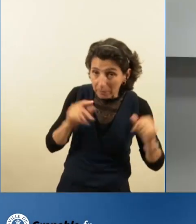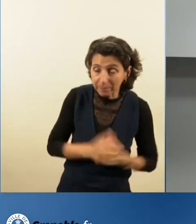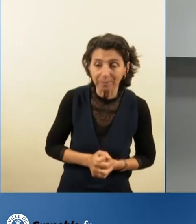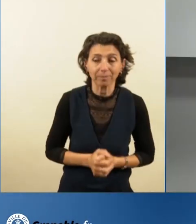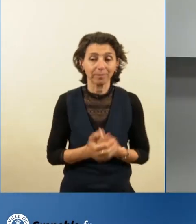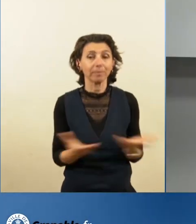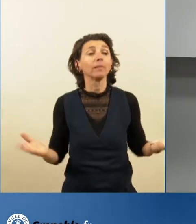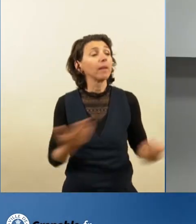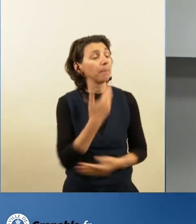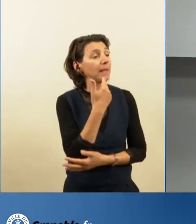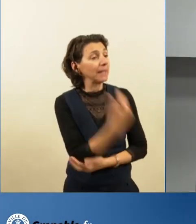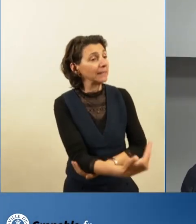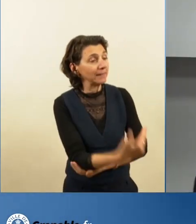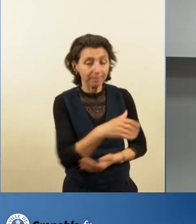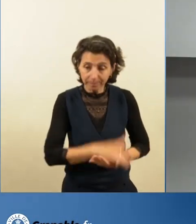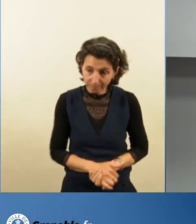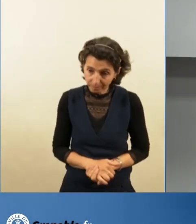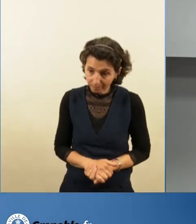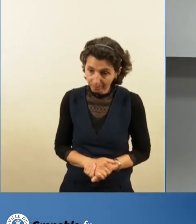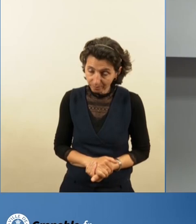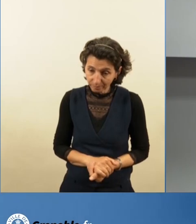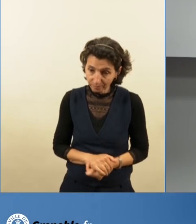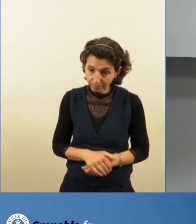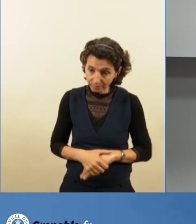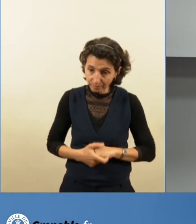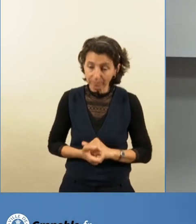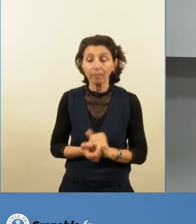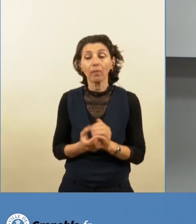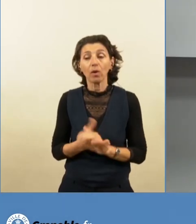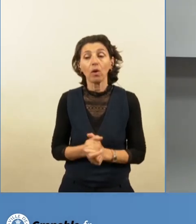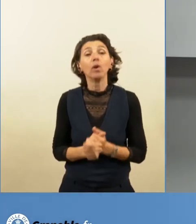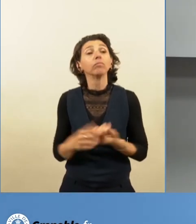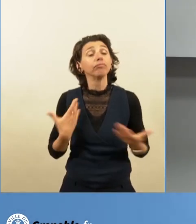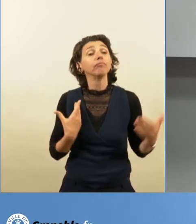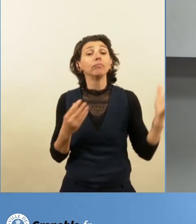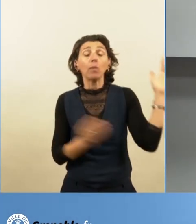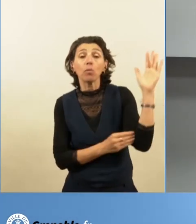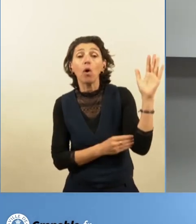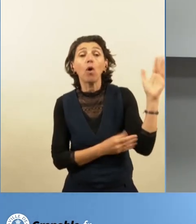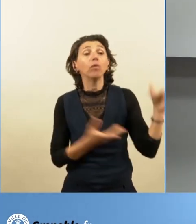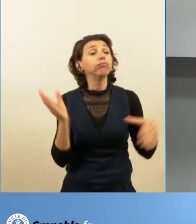merci je mets donc on voit ses amendements